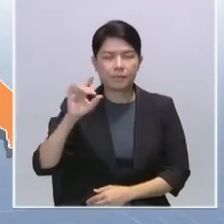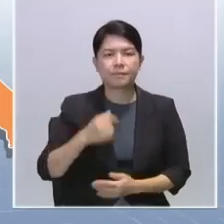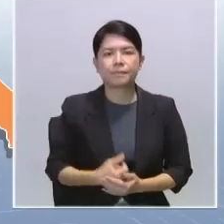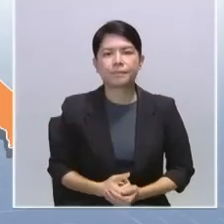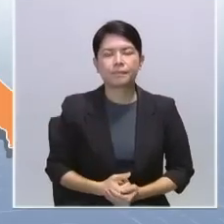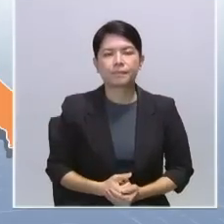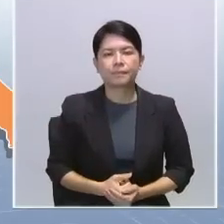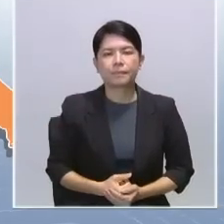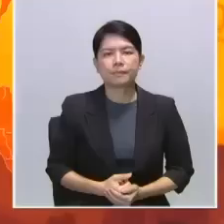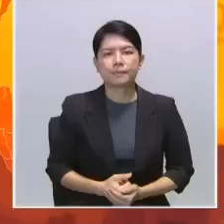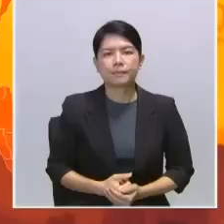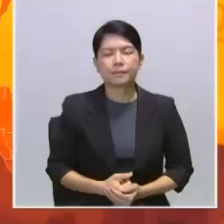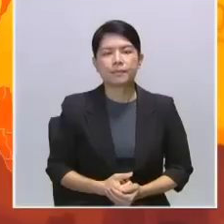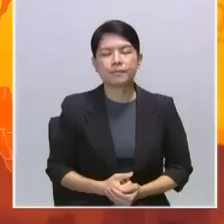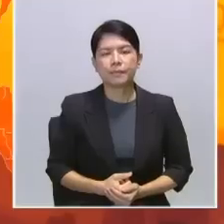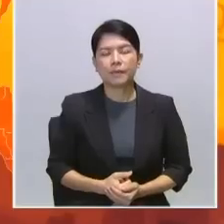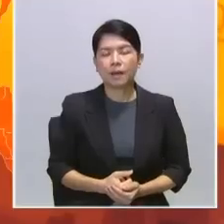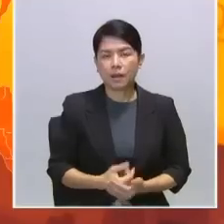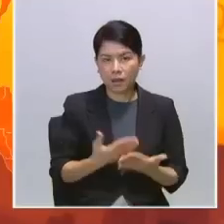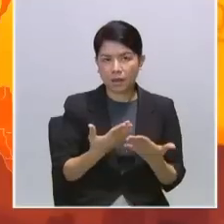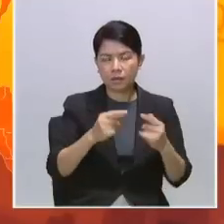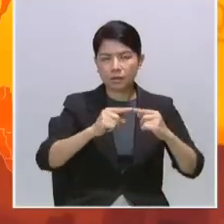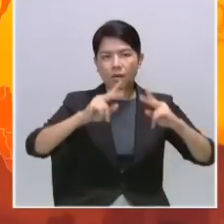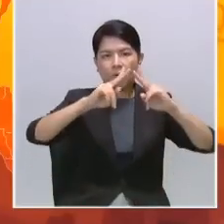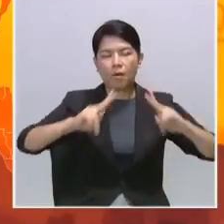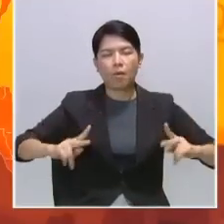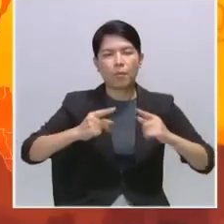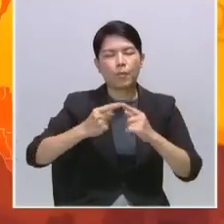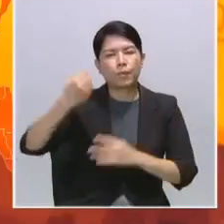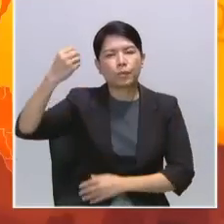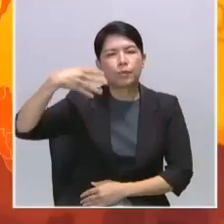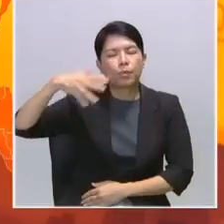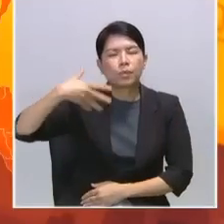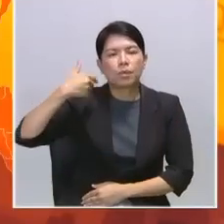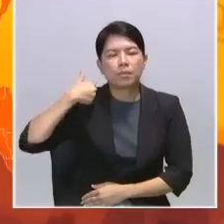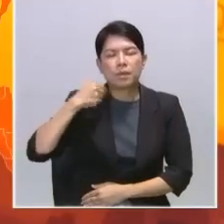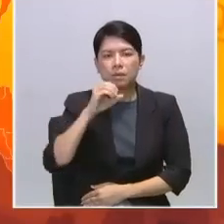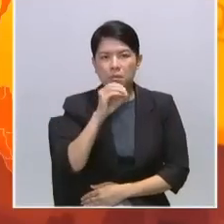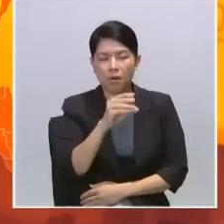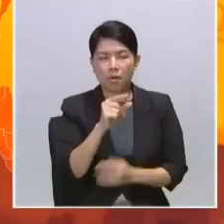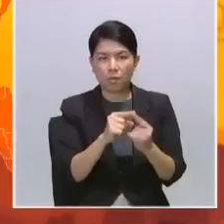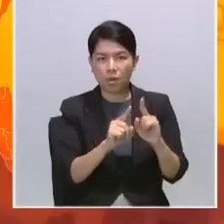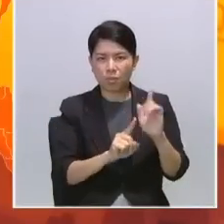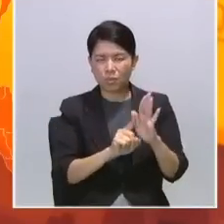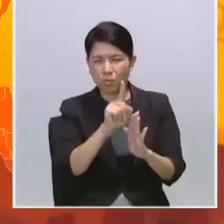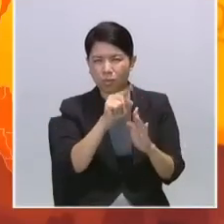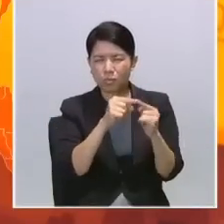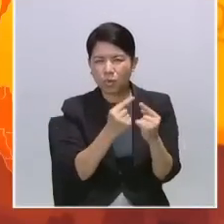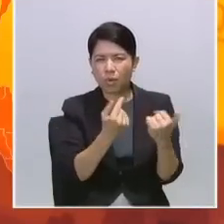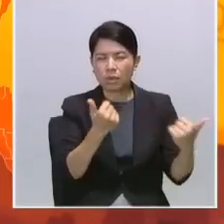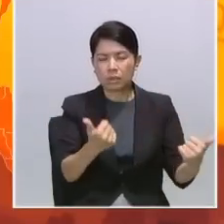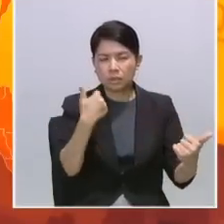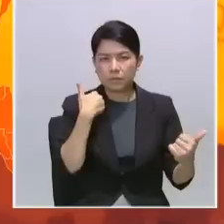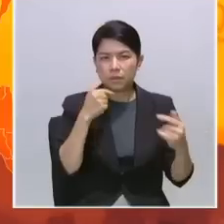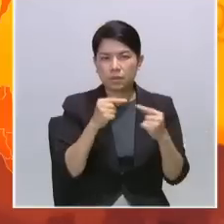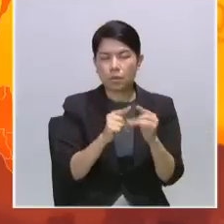สครับ ทั้งนี้กรมอุตุนิยมวิทยาคาดหมายอุณหภูมิสูงสุดและค่าดัชนีความร้อนสูงสุดรายวัน